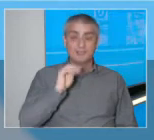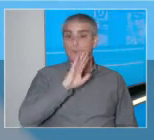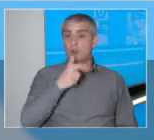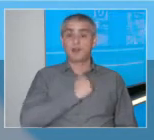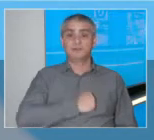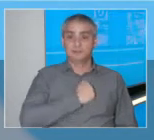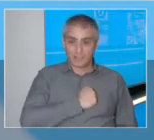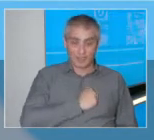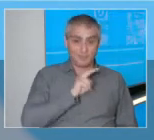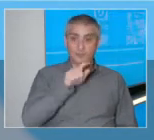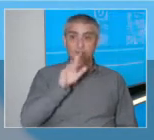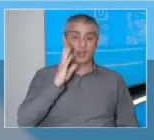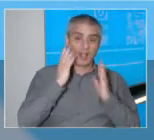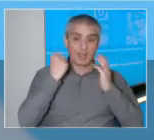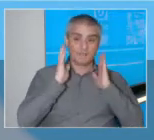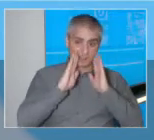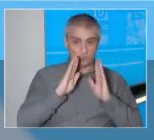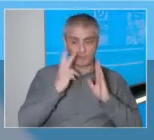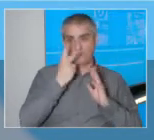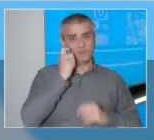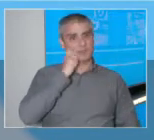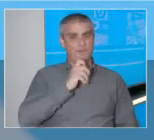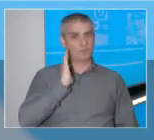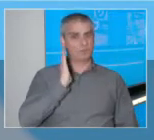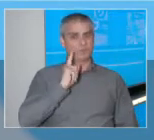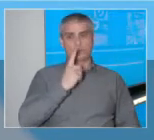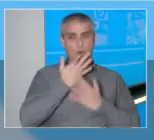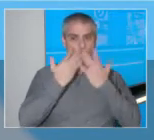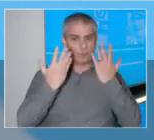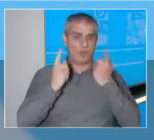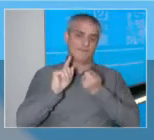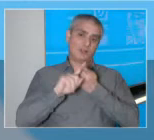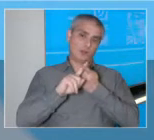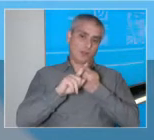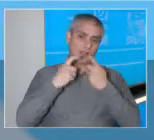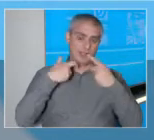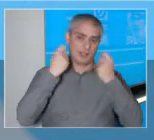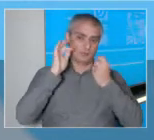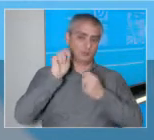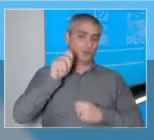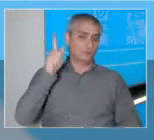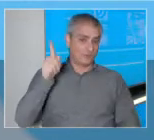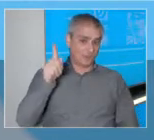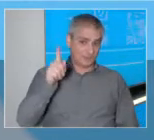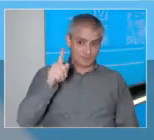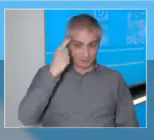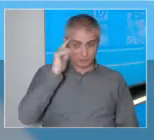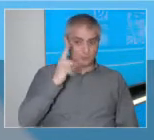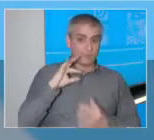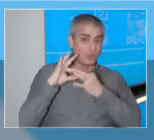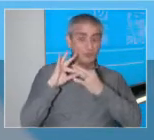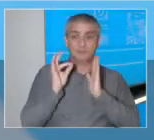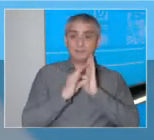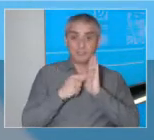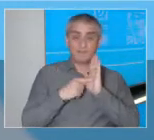הצער שבדבר, בעניין הזה של הפרת אמונים, שזה כמובן עבירה מאוד לא ברורה ותלויה בחינוך של השופט, אתה יודע מה נוסח